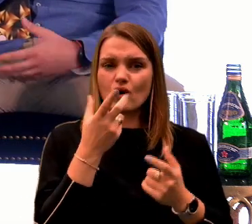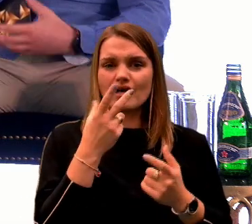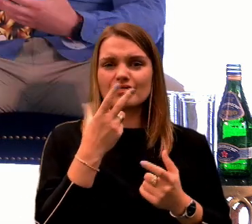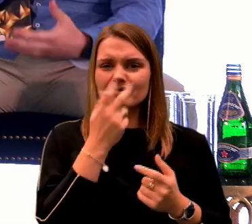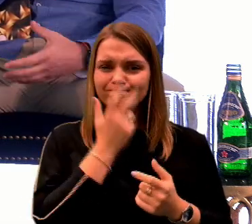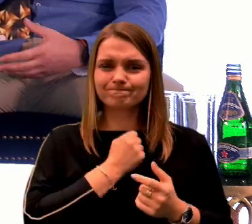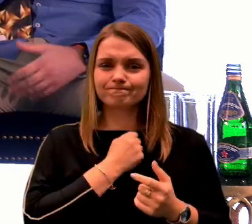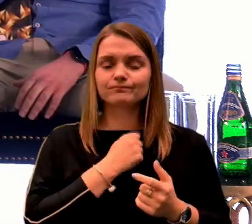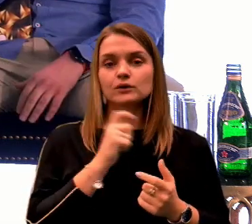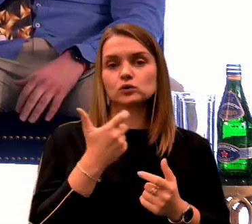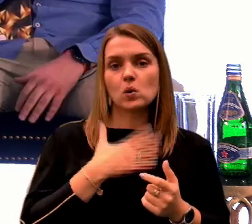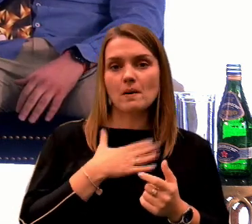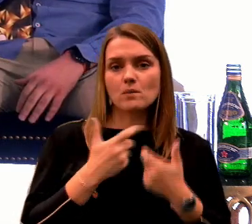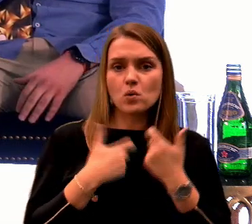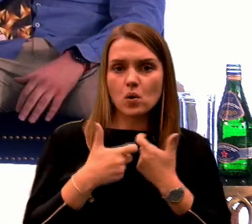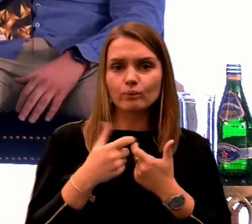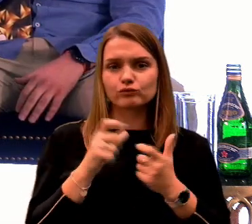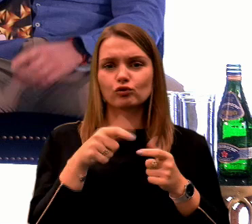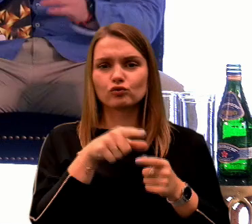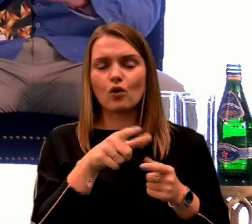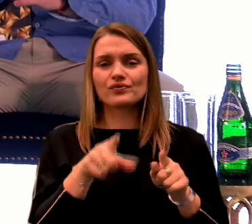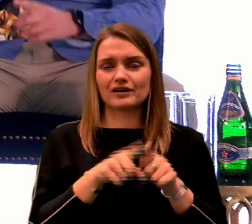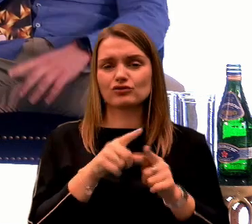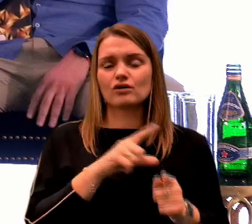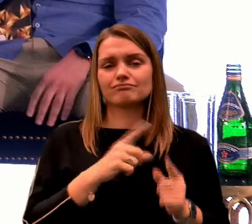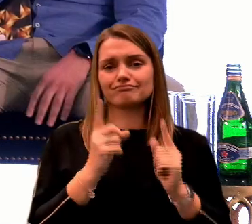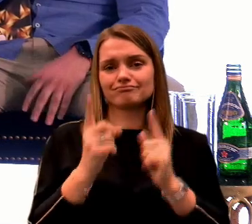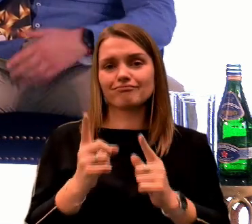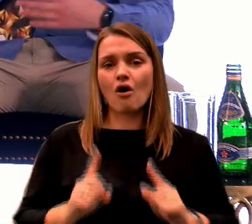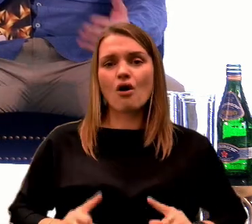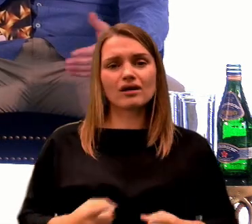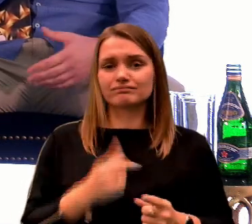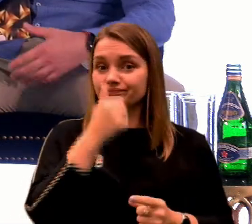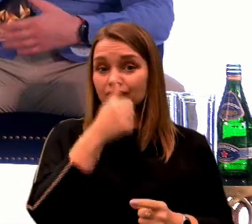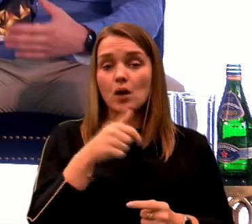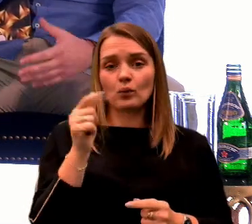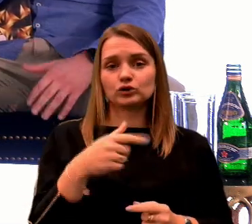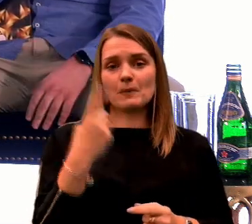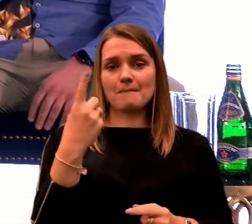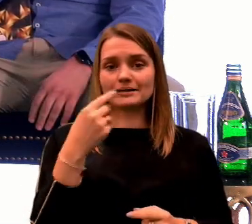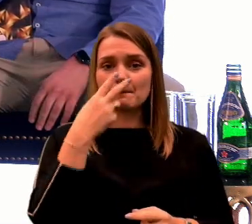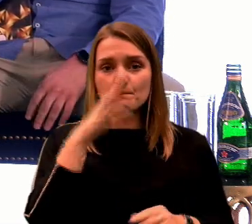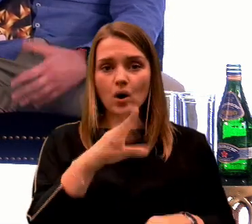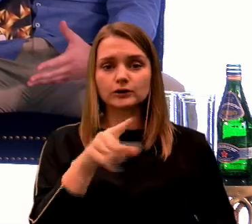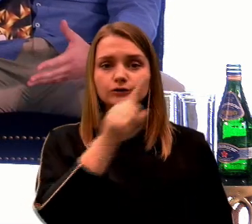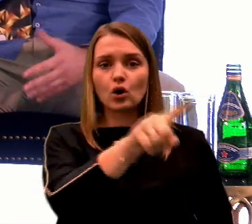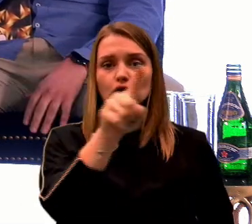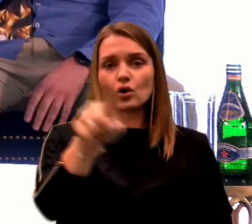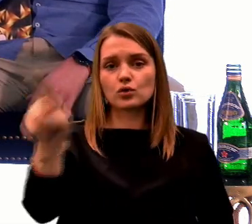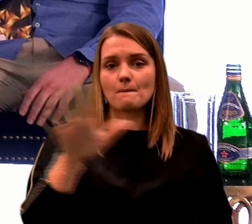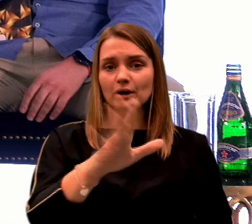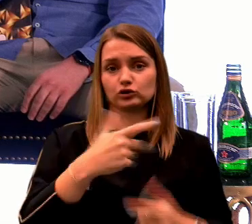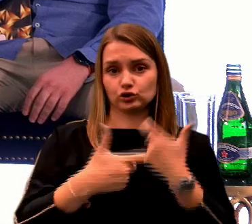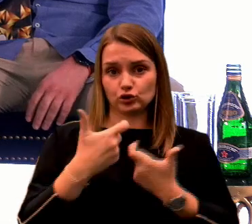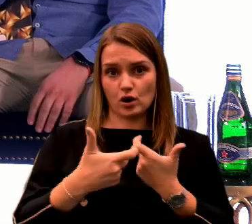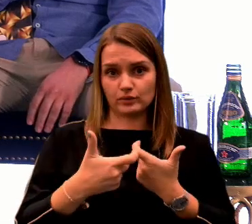ta sama organizacja nie działa. Ludzie potrzebują jednak wskazania palcem, zrób to i dokładnie w taki sposób, bo po prostu